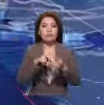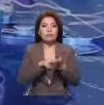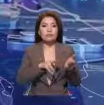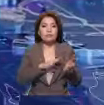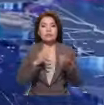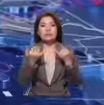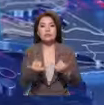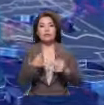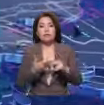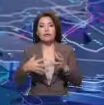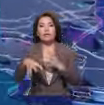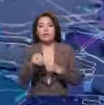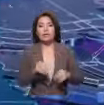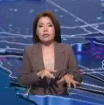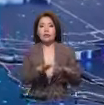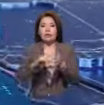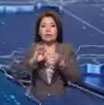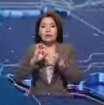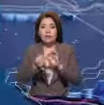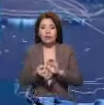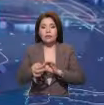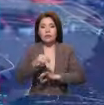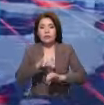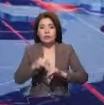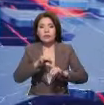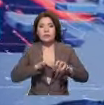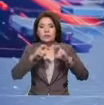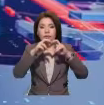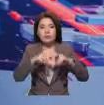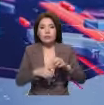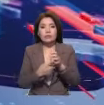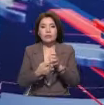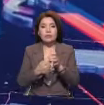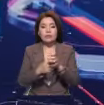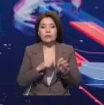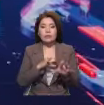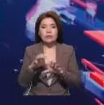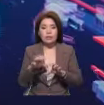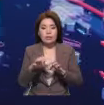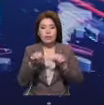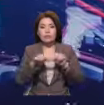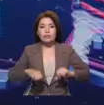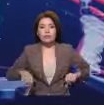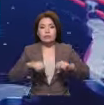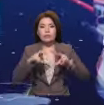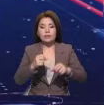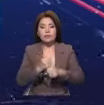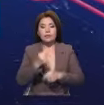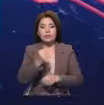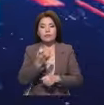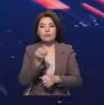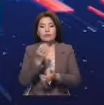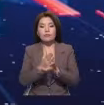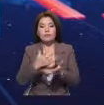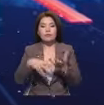уақытта істің барлық мән-жайларын толық, жан-жақты және объективті тергеуді қамтамасыз ету үшін сараптамалық тексерулер тағайындалуымен